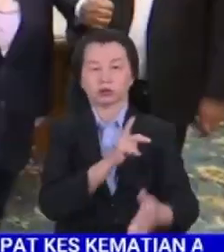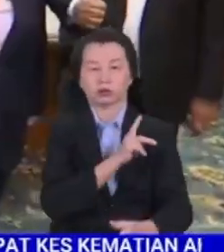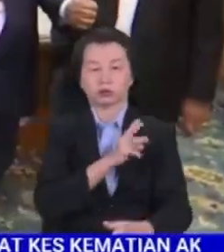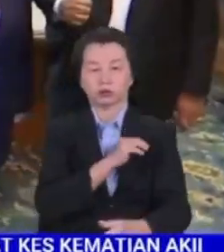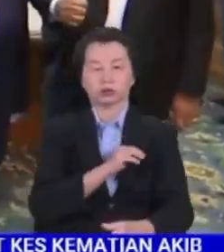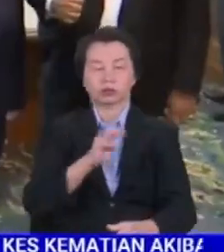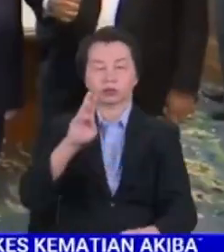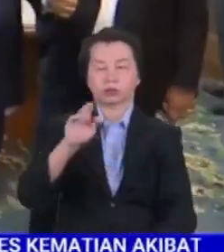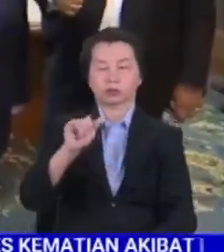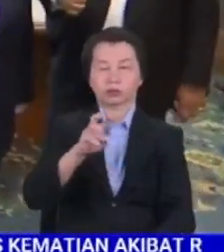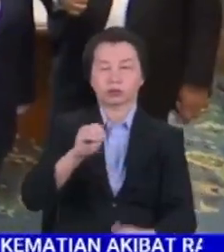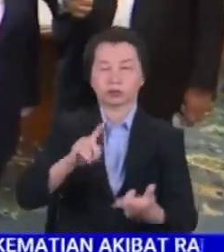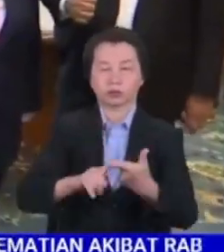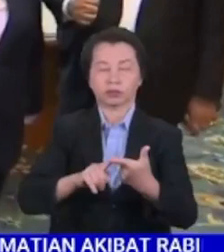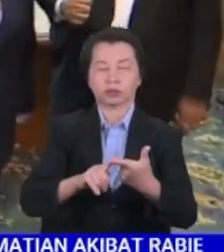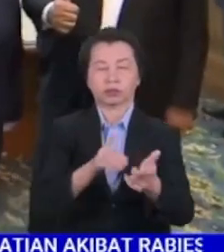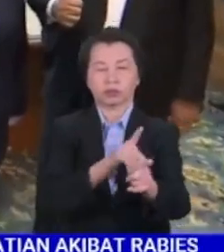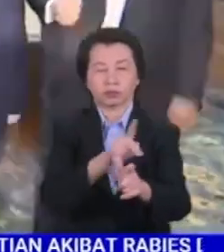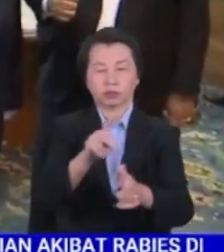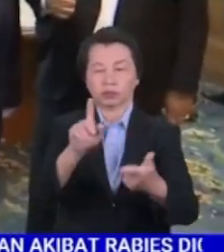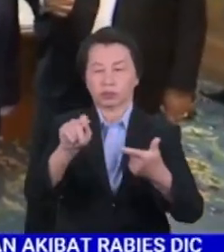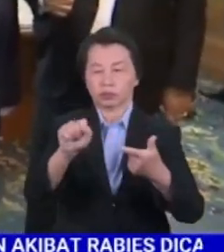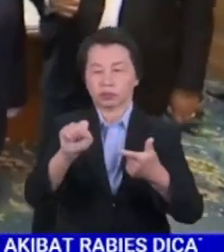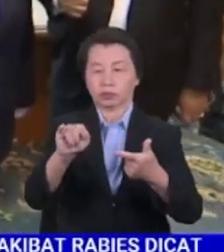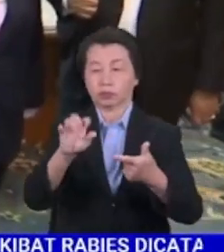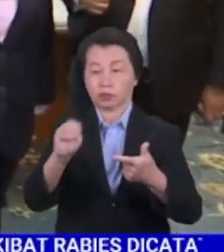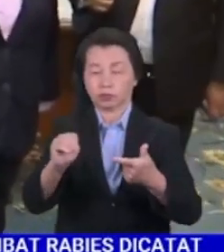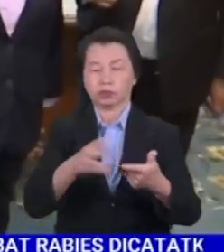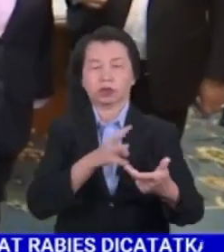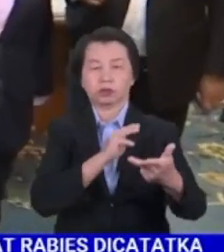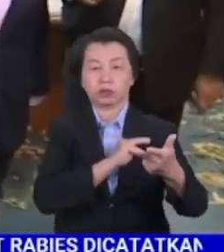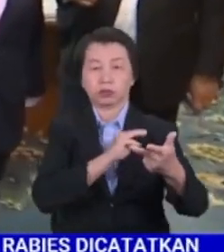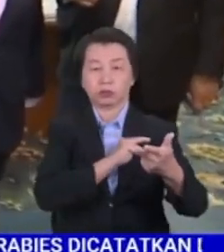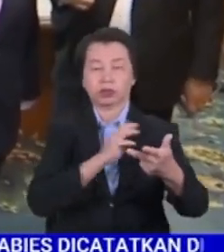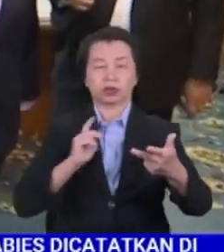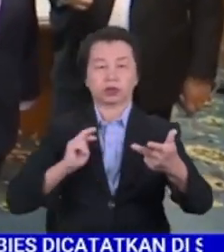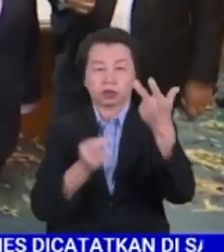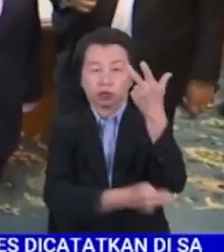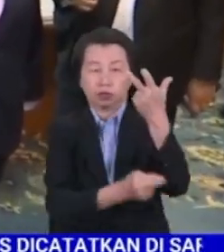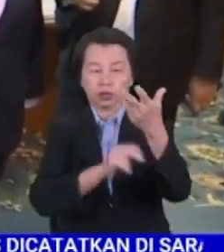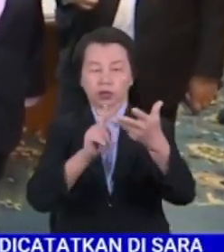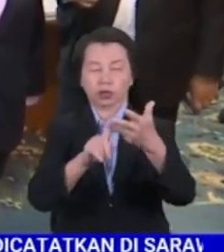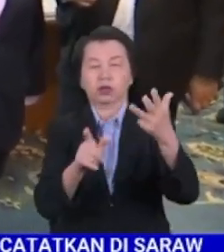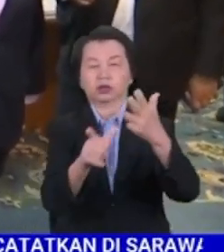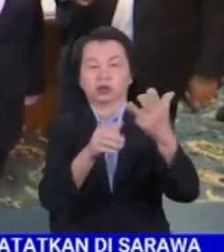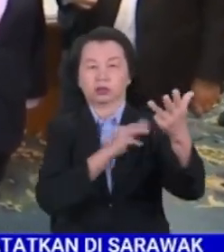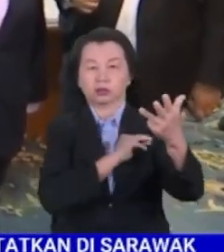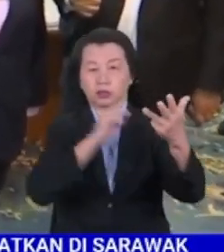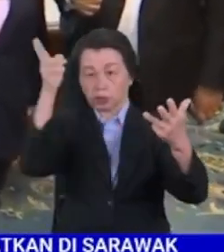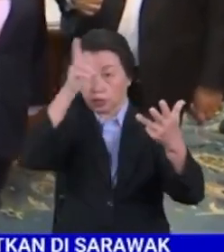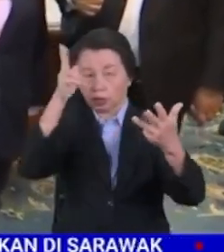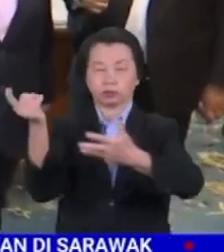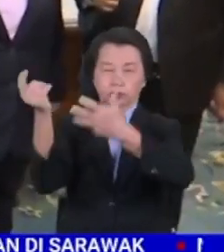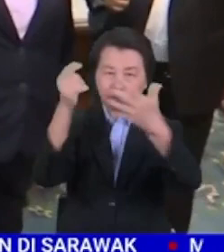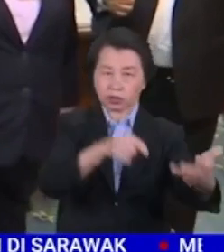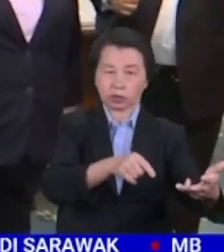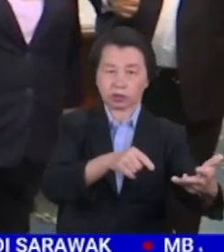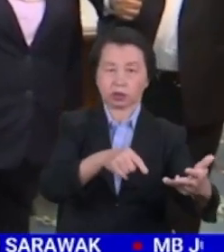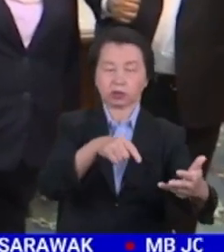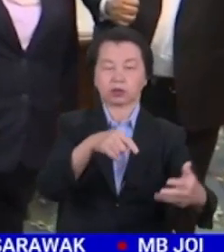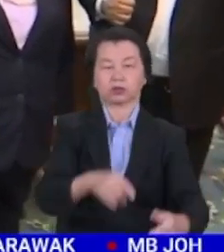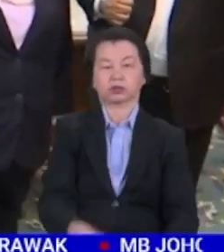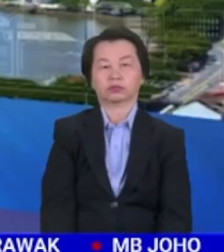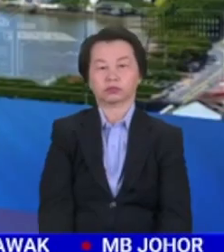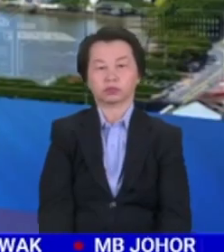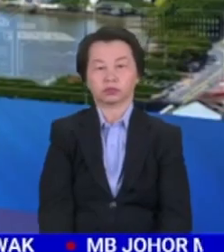Douglas Uga Embas dan Profesor Dr. Sim Kuhian, Menteri-Menteri Negeri dan Timbalan Menteri Persekutuan di Sarawak.